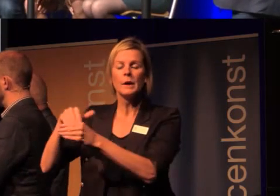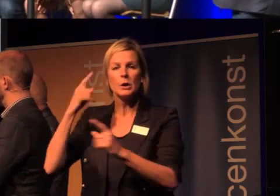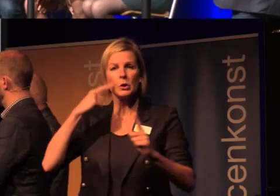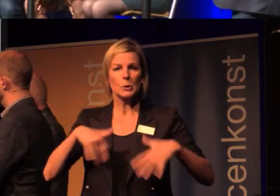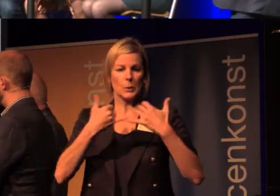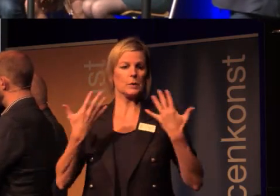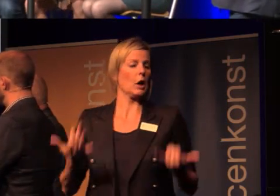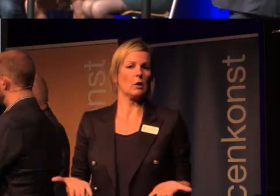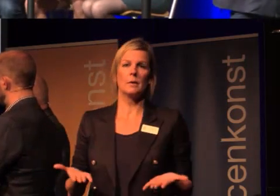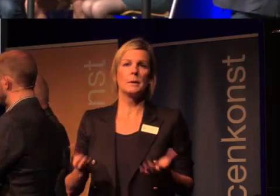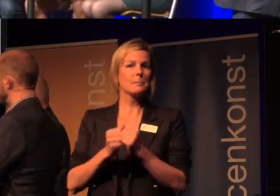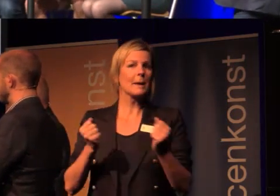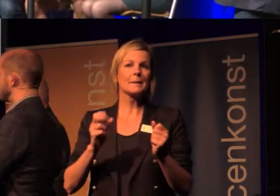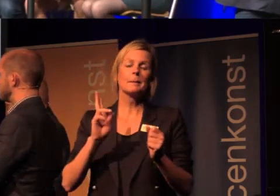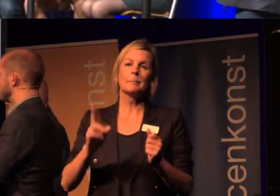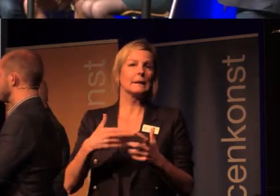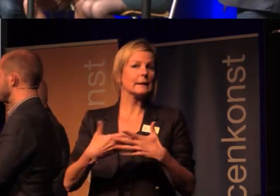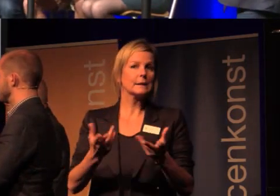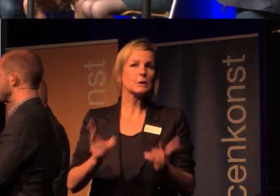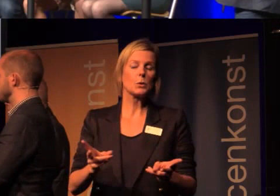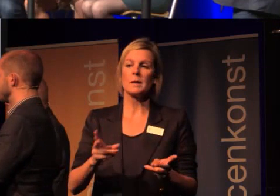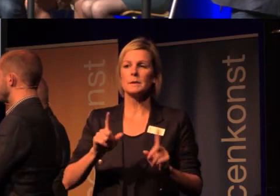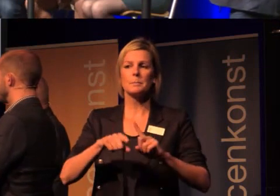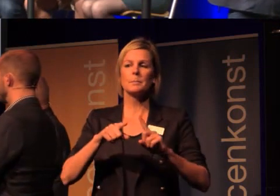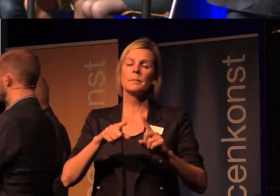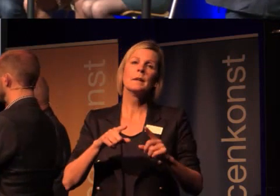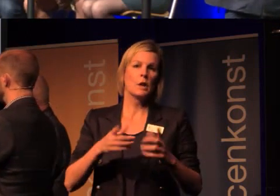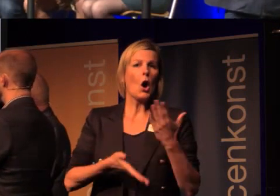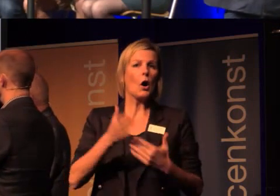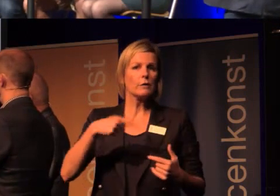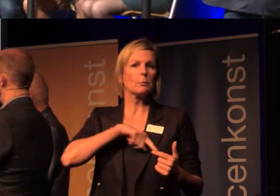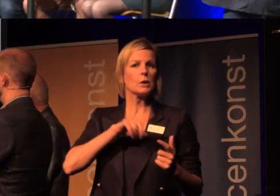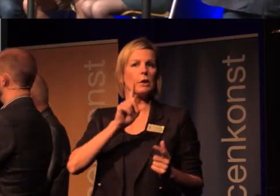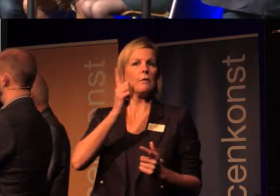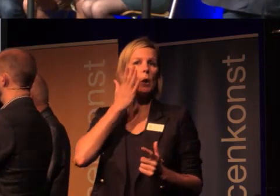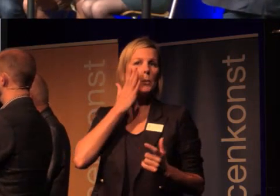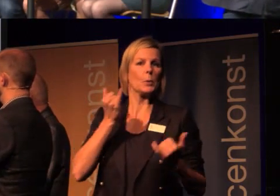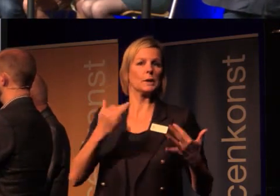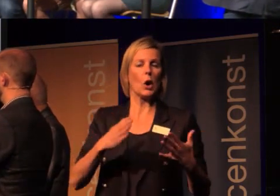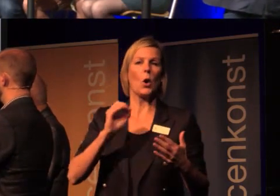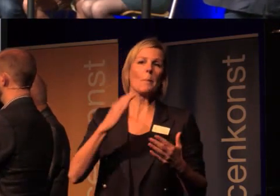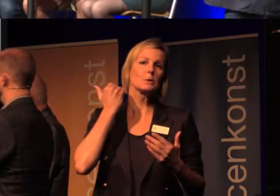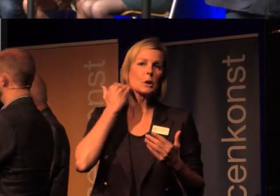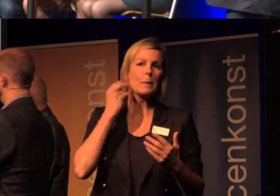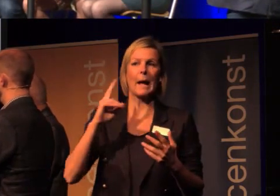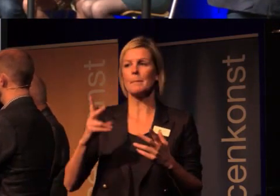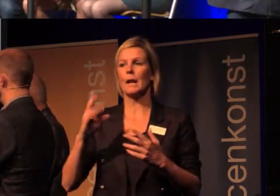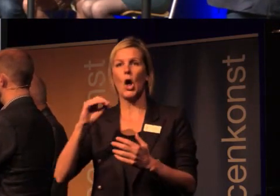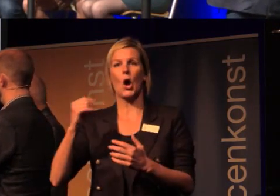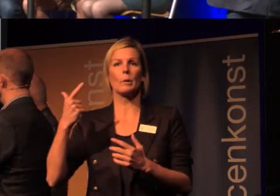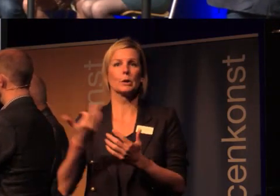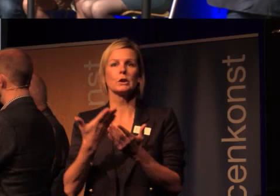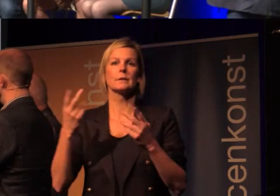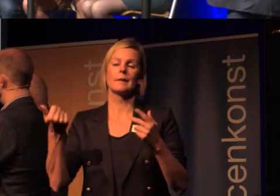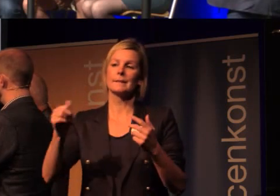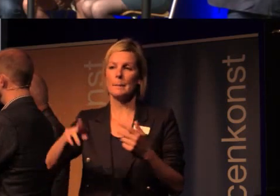spelar roll om man är uppvuxen i Tensta eller på Södermalm eller för den delen i Sundsvall som jag, där vi har avgiftsfri kulturskola, eller någon annan kommun som